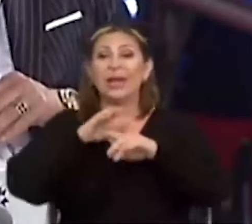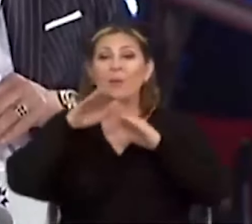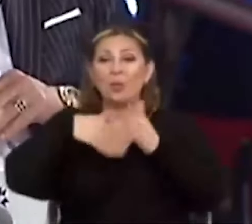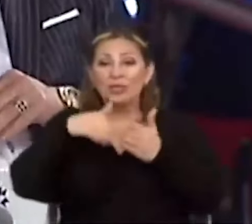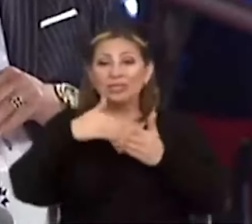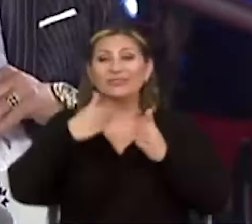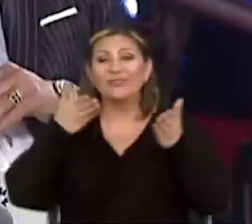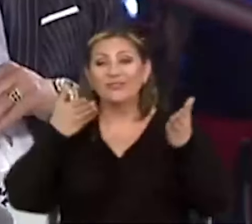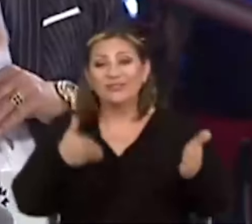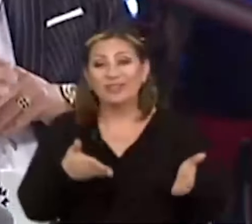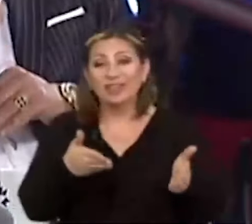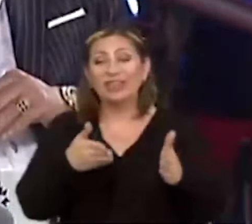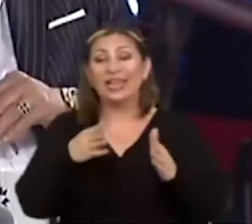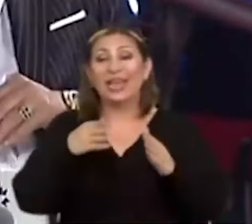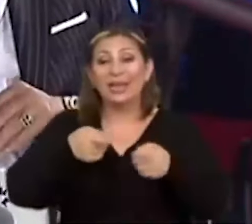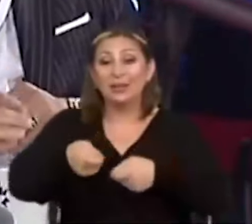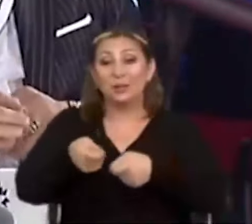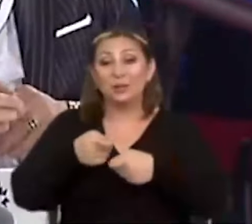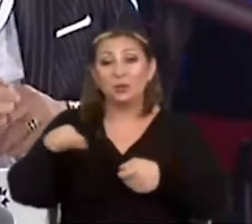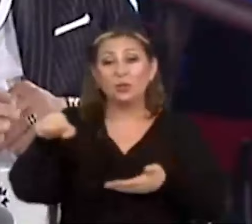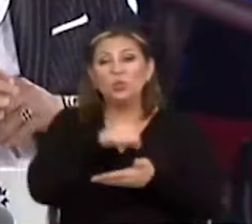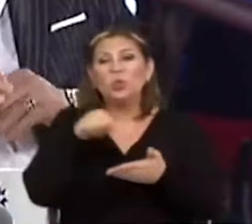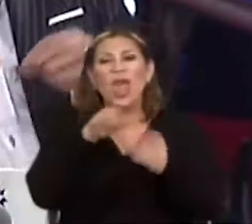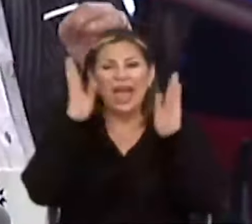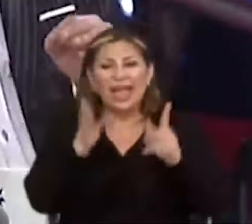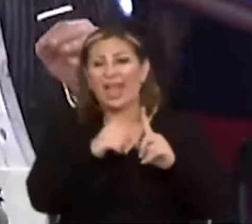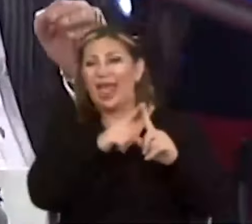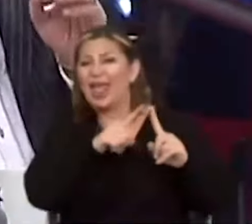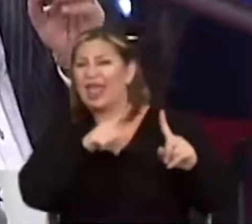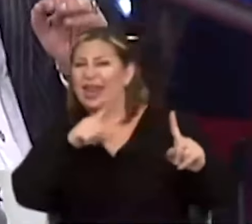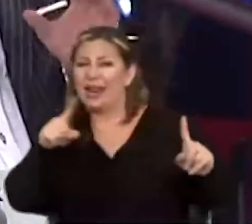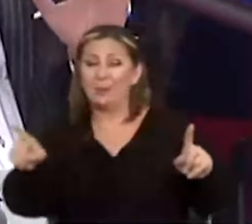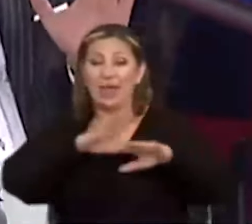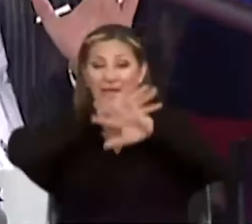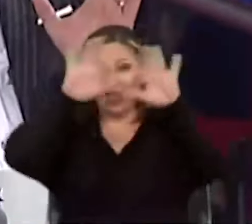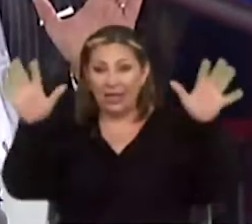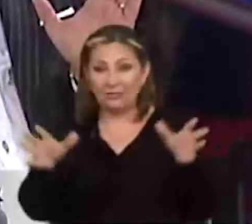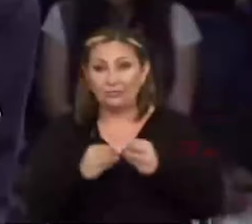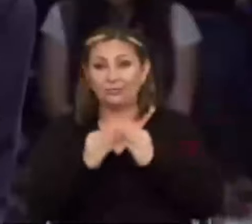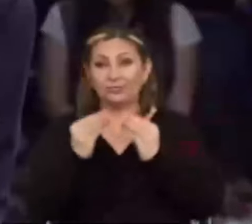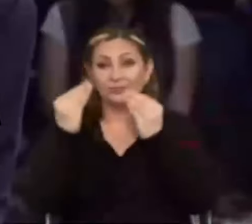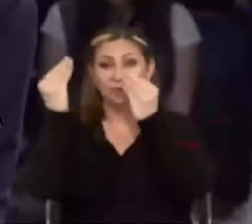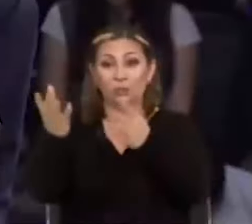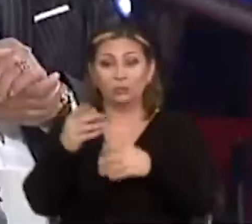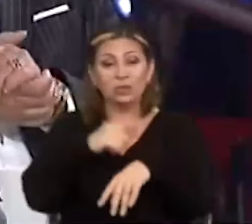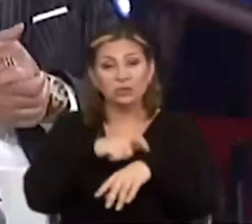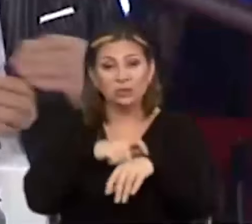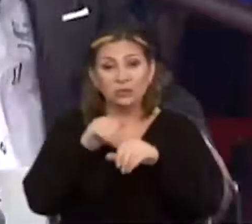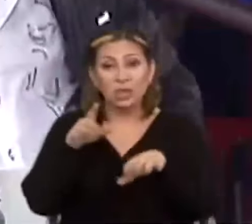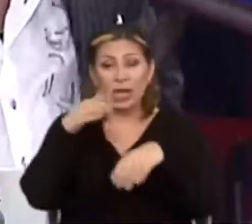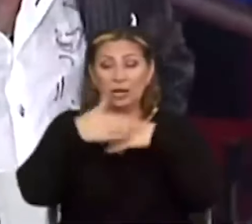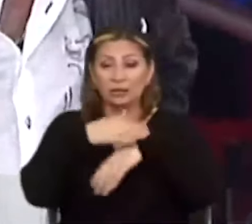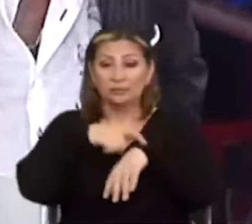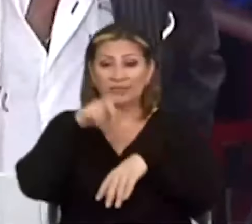bulaşık makinesi, fırın, elektrik süpürgesi, ütüye kadar hepsini bir ay sonra götürüp teslim ediyor. Kaçta yayınlanıyor bu program?